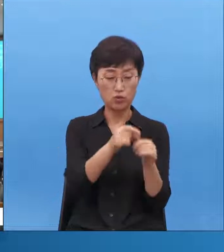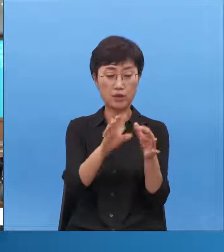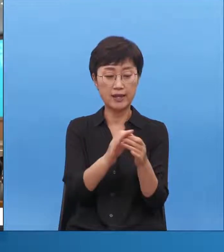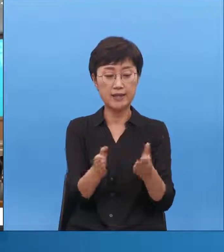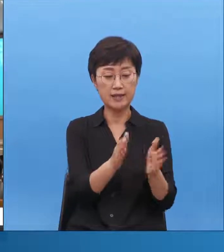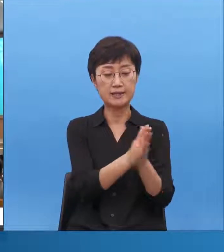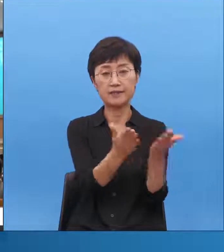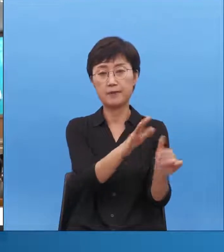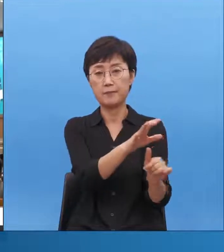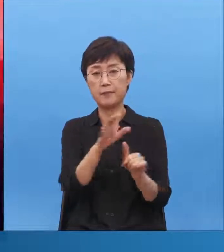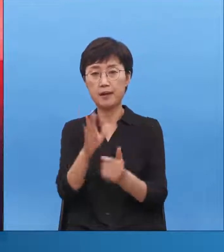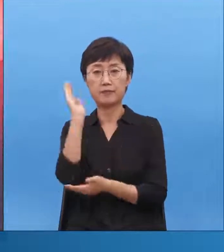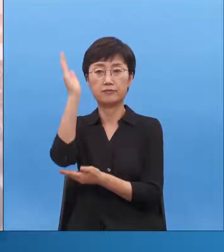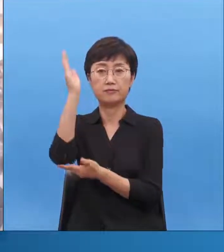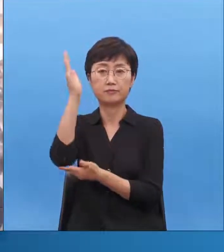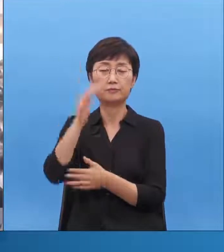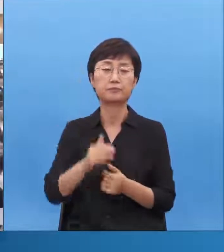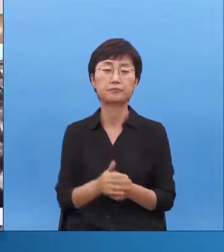강의가 진행됩니다.